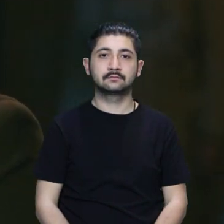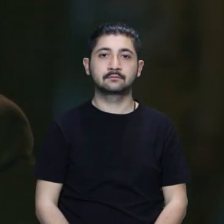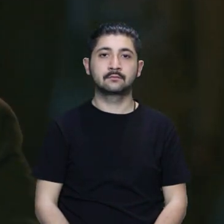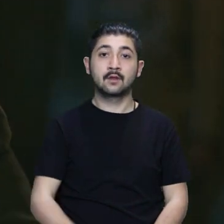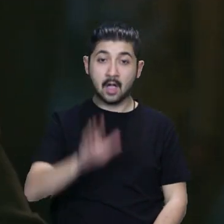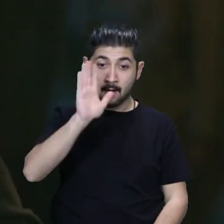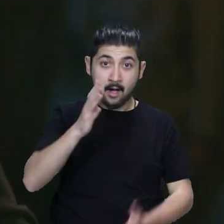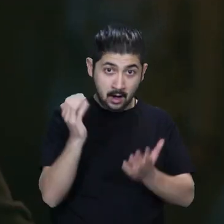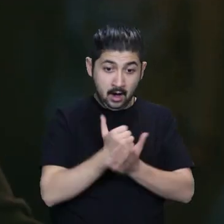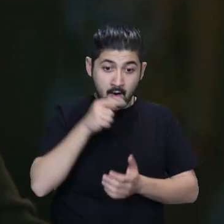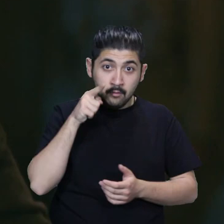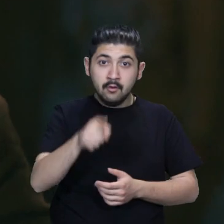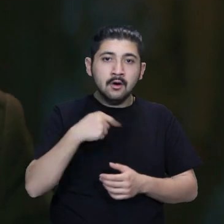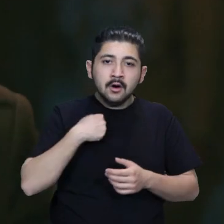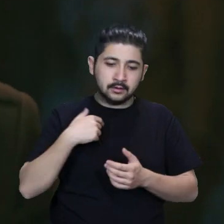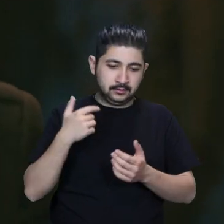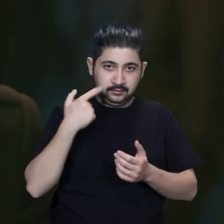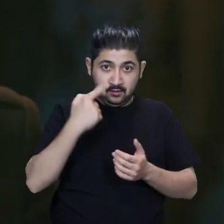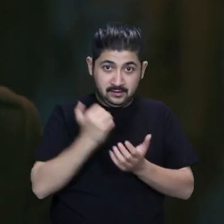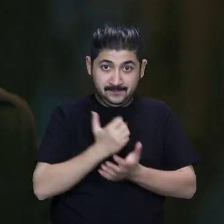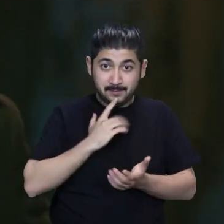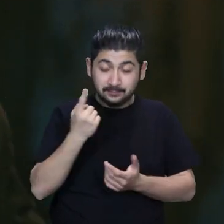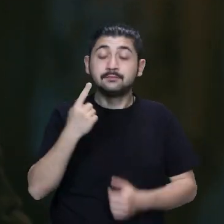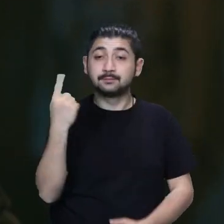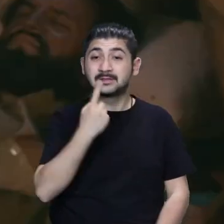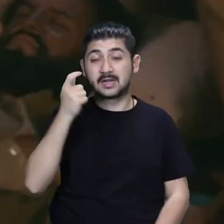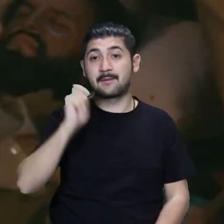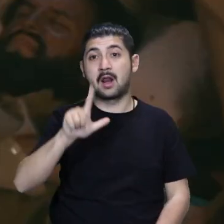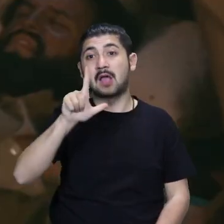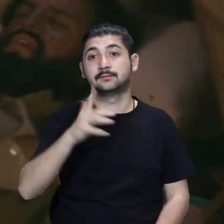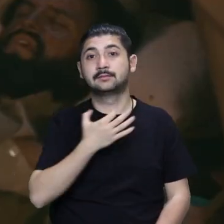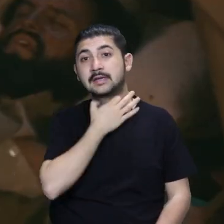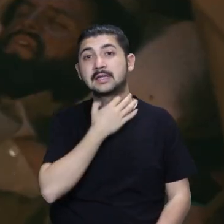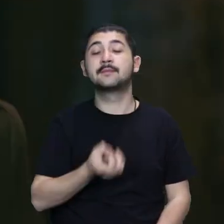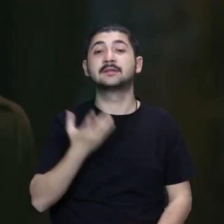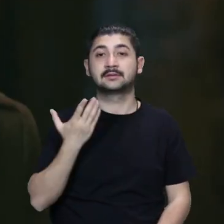Fakat kazandığımız bu zaferi taşlandırmak için bir şey daha yapmamız lazım.